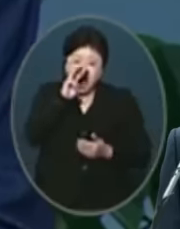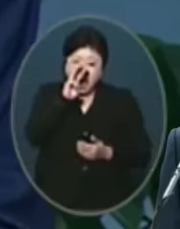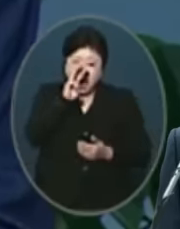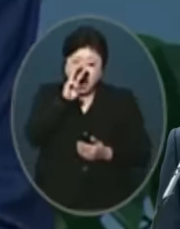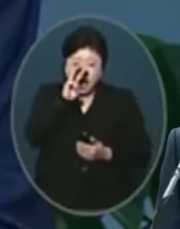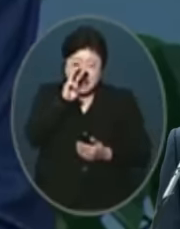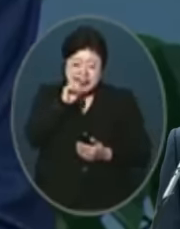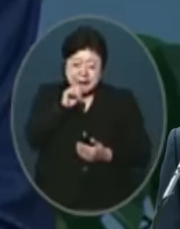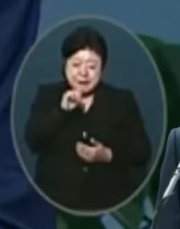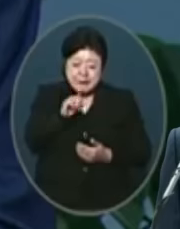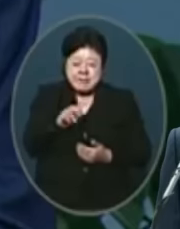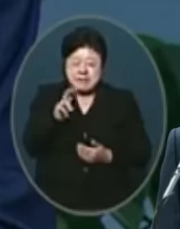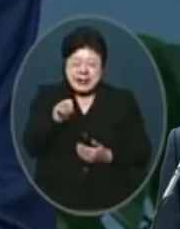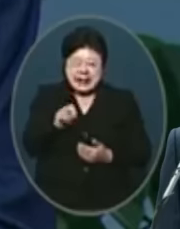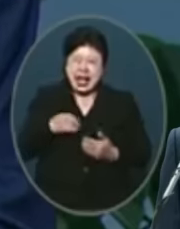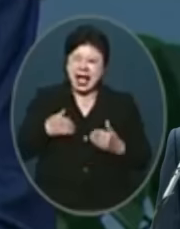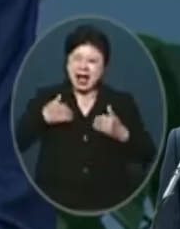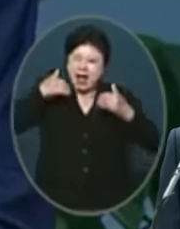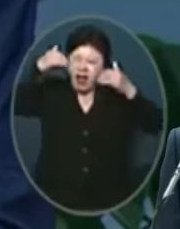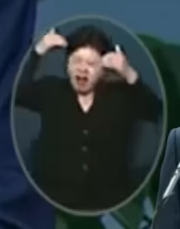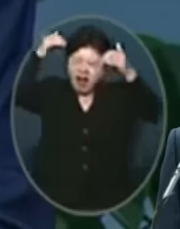3미터라는 것입니다.